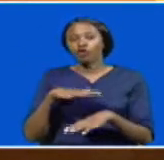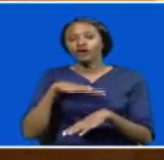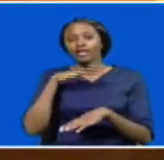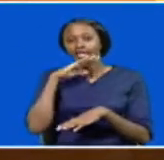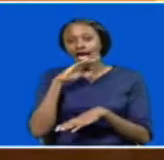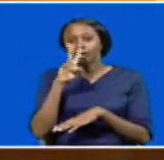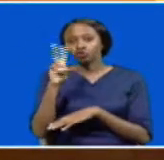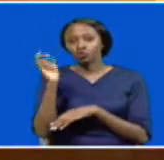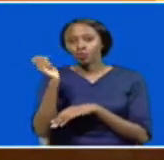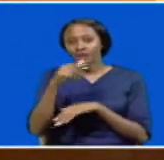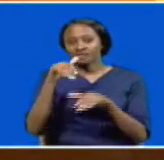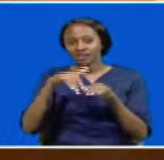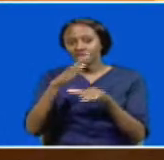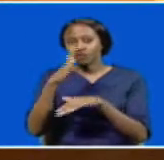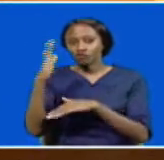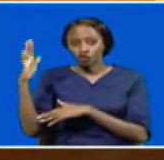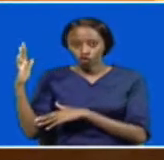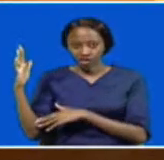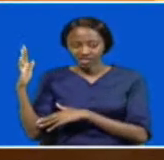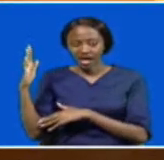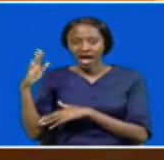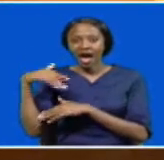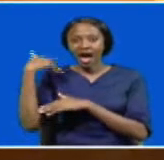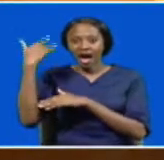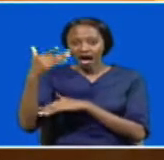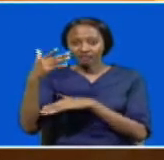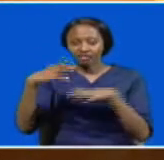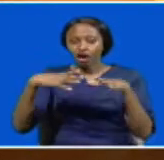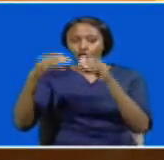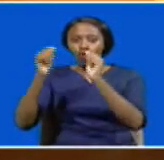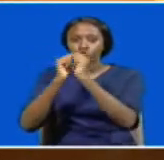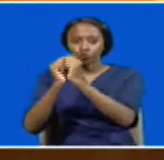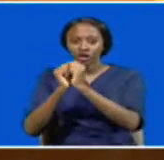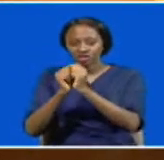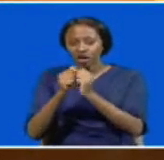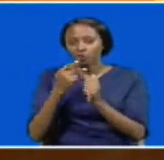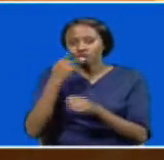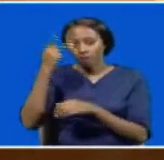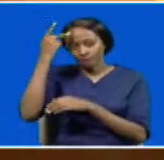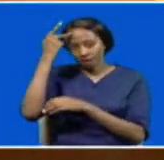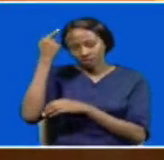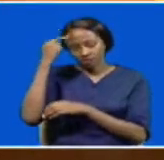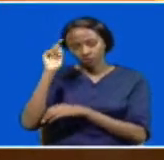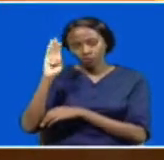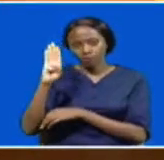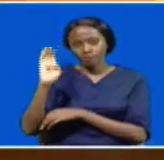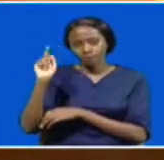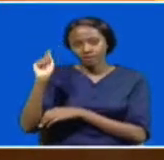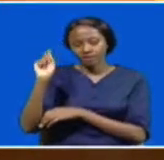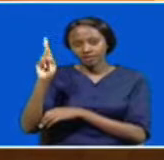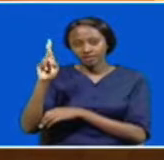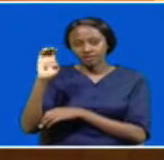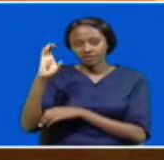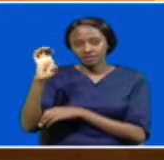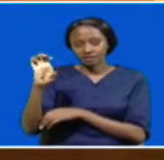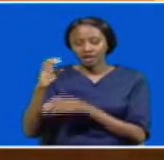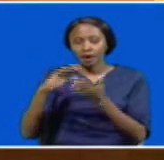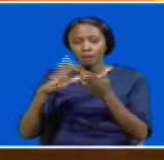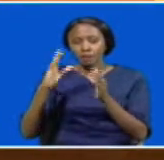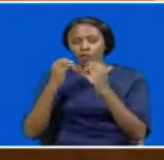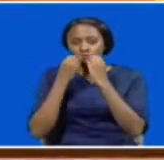iliyopita katika msitu huo baada ya kupelekwa na wazazi wa Beatrice. Mwanahabari Tobias Chanji anaarifu